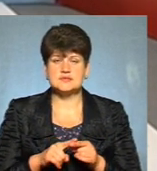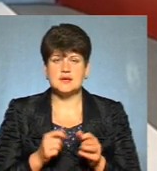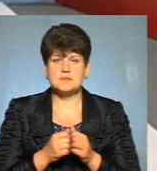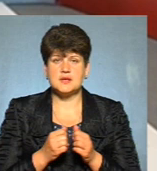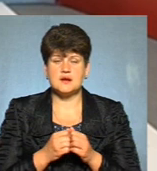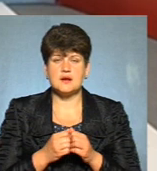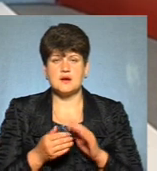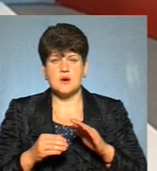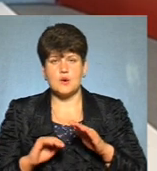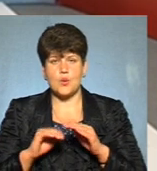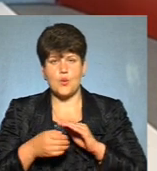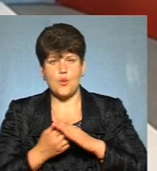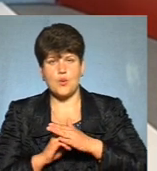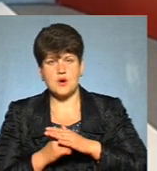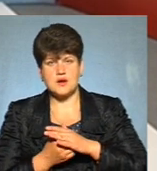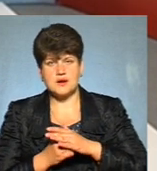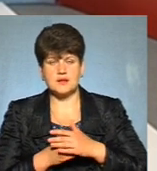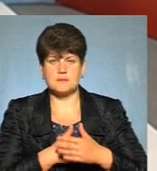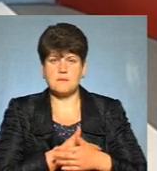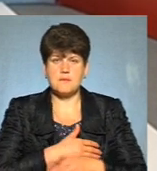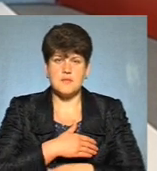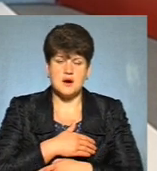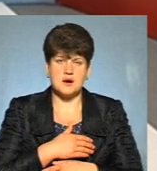колінами, ділянки області паху,